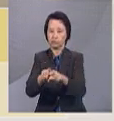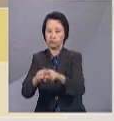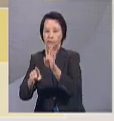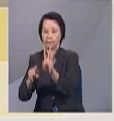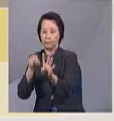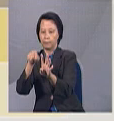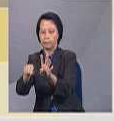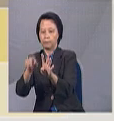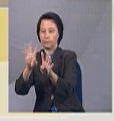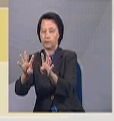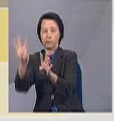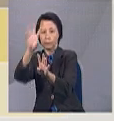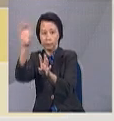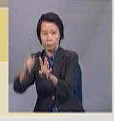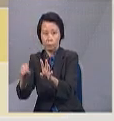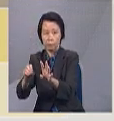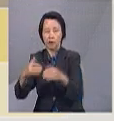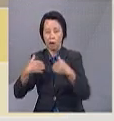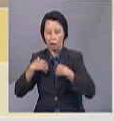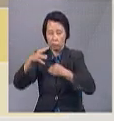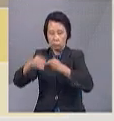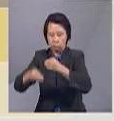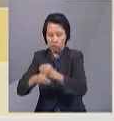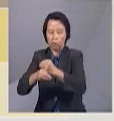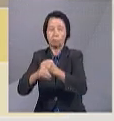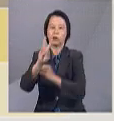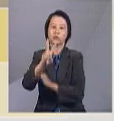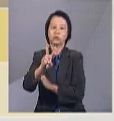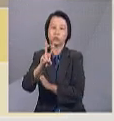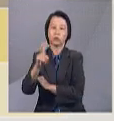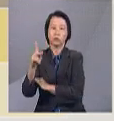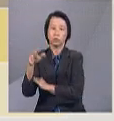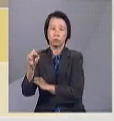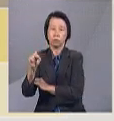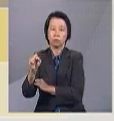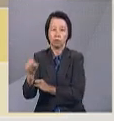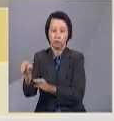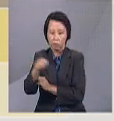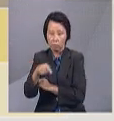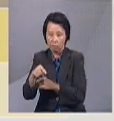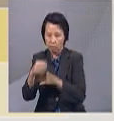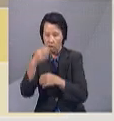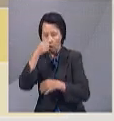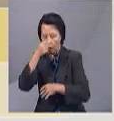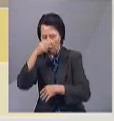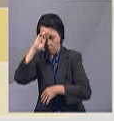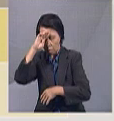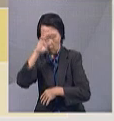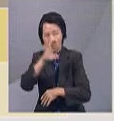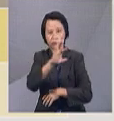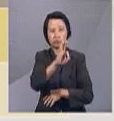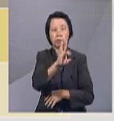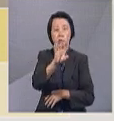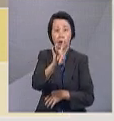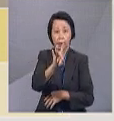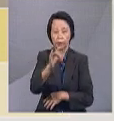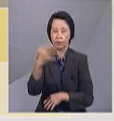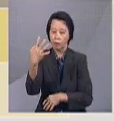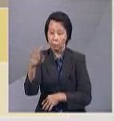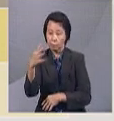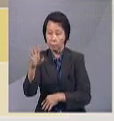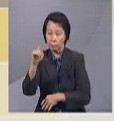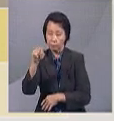40400 yaitu ada pertambahan Duo kiss dan mereka yang bekerja lelah 98 yaitu 14